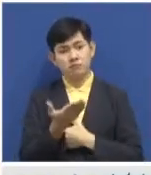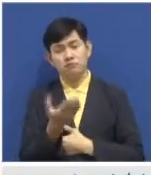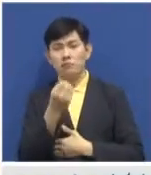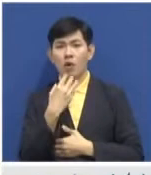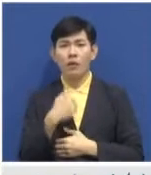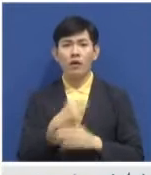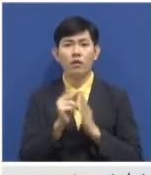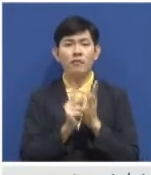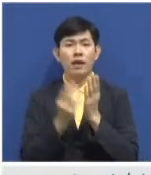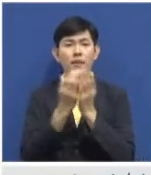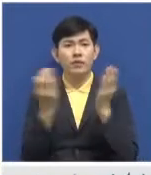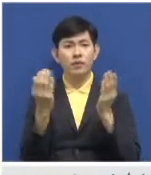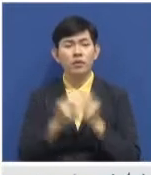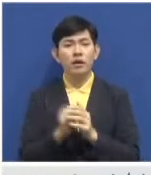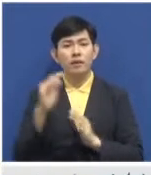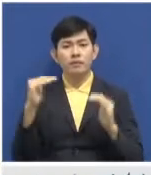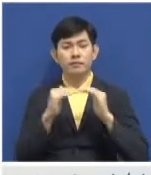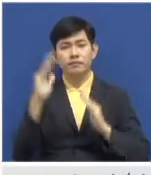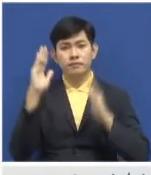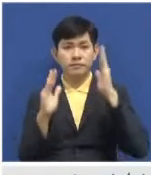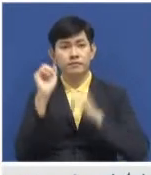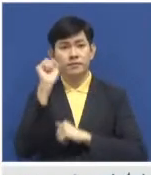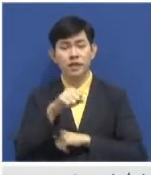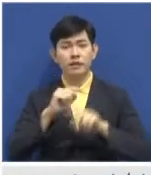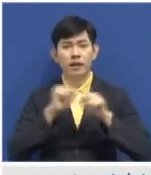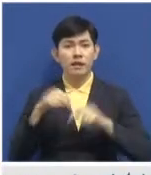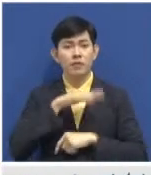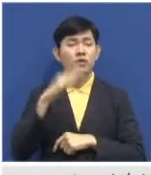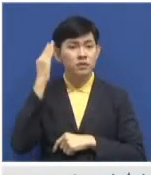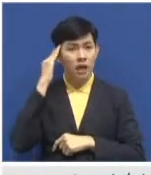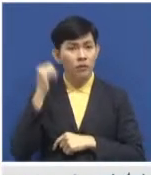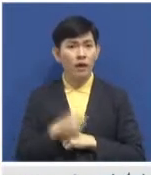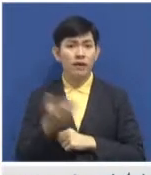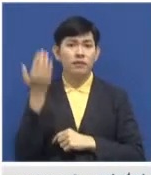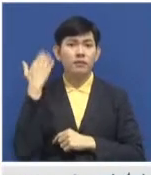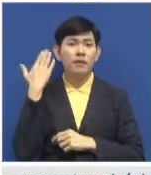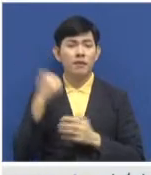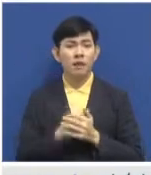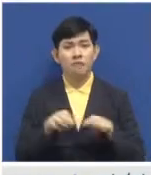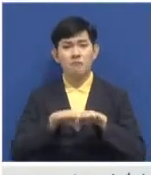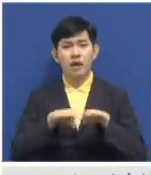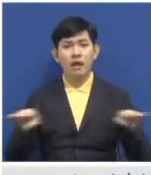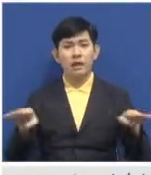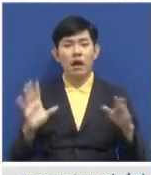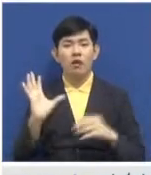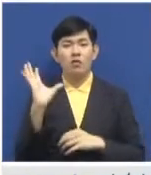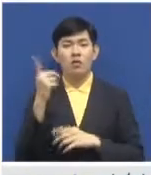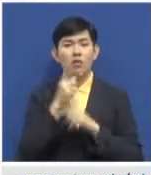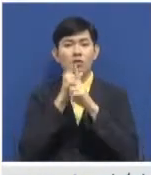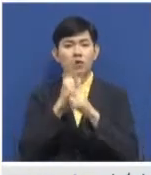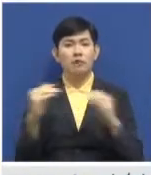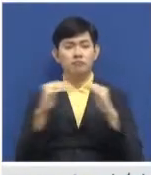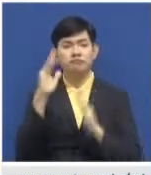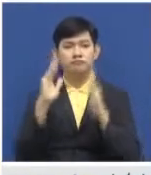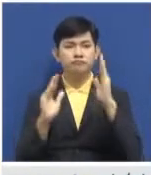ฐธรรมนูญ60ผ่านการออกเสียงประชามติแต่ใครๆก็ทราบดีว่าการออกเสียงประชามติครั้งที่ผ่านมานั้นไม่ได้มาตรฐานสากลตามแบบอย่างประชาธิปไต